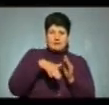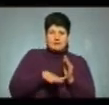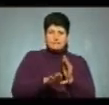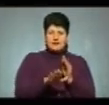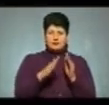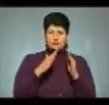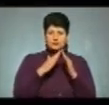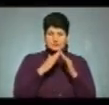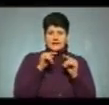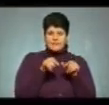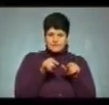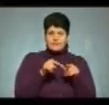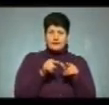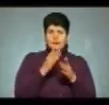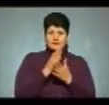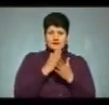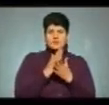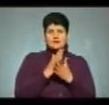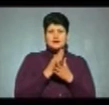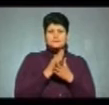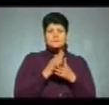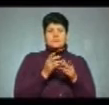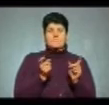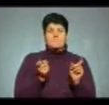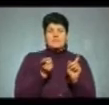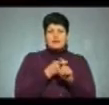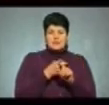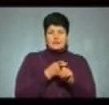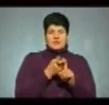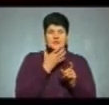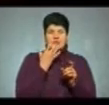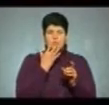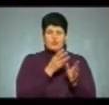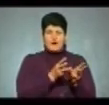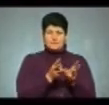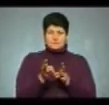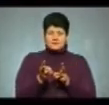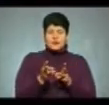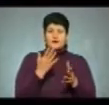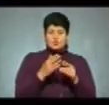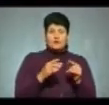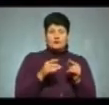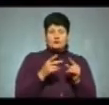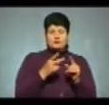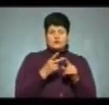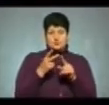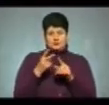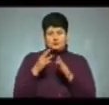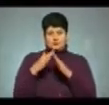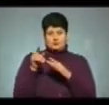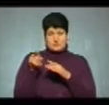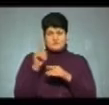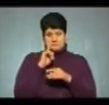будівлі. Там зазвичай розташовані вузли під'єднання до теплової мережі. Якщо у другому будинку, в якому